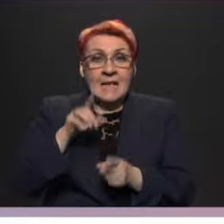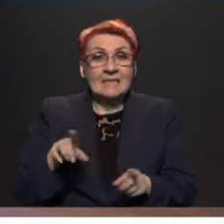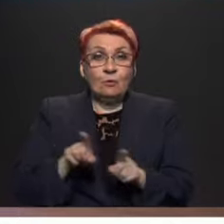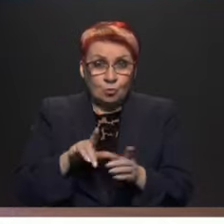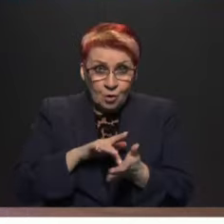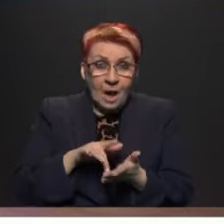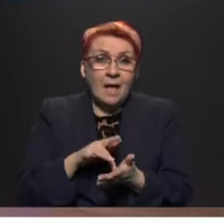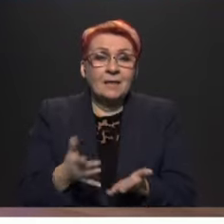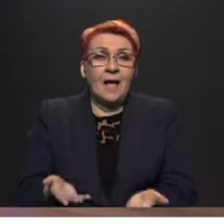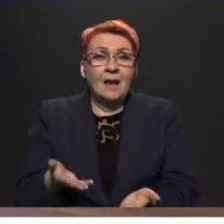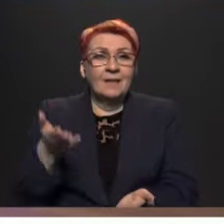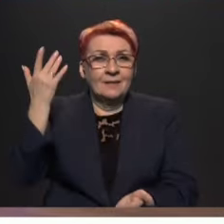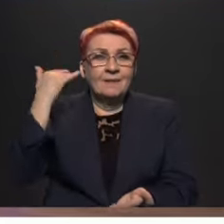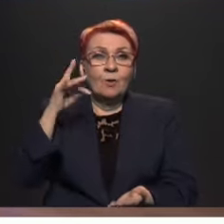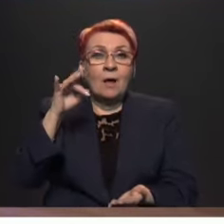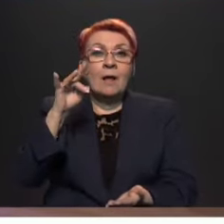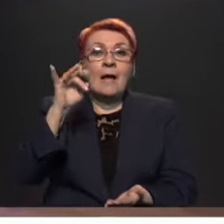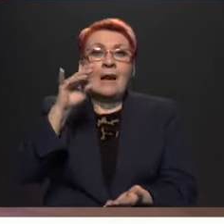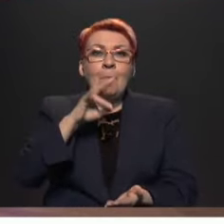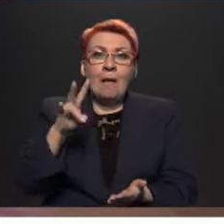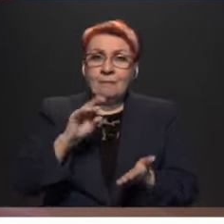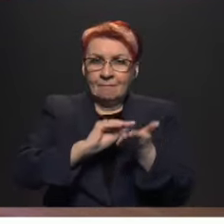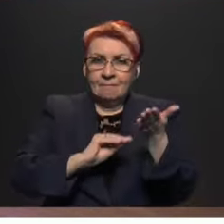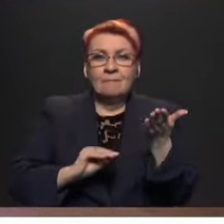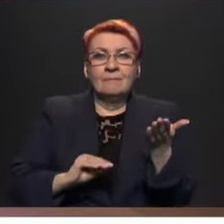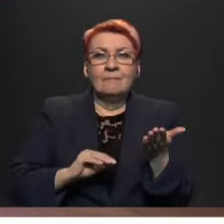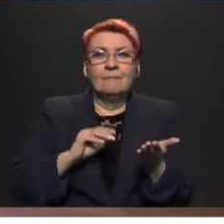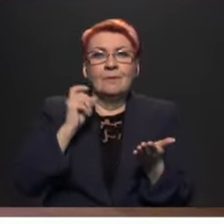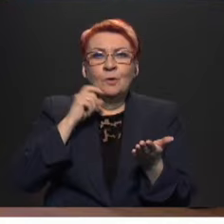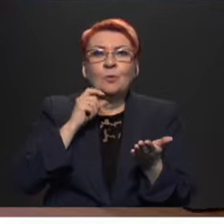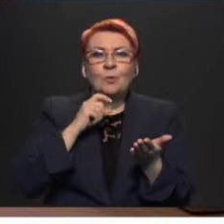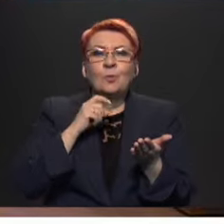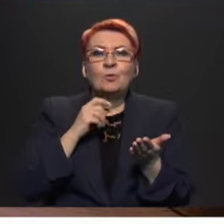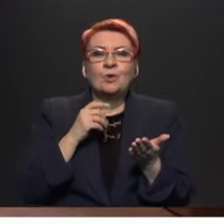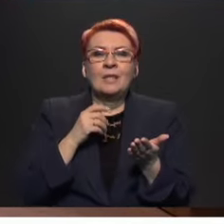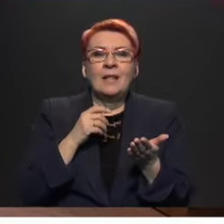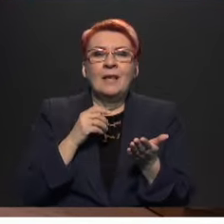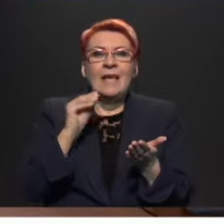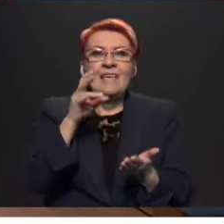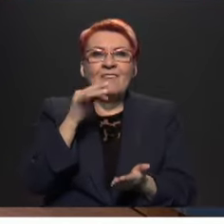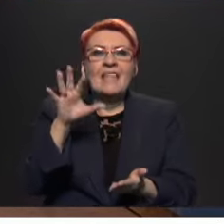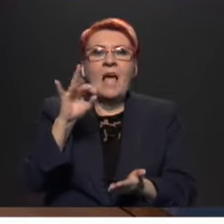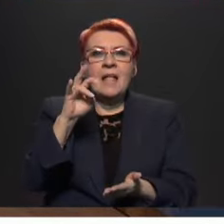Вот. Это мы видим в романе Евгения Онегина, Пушкина. И